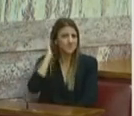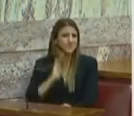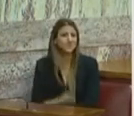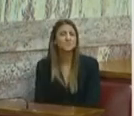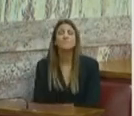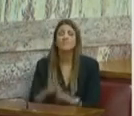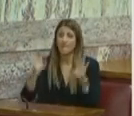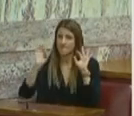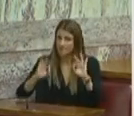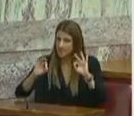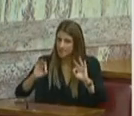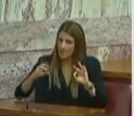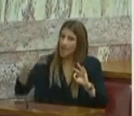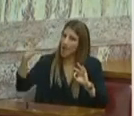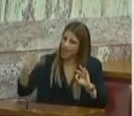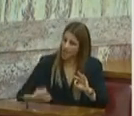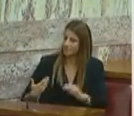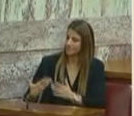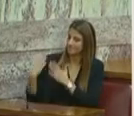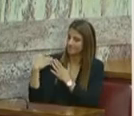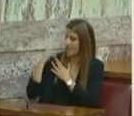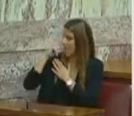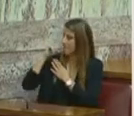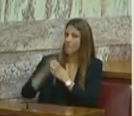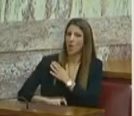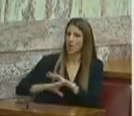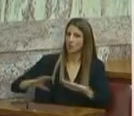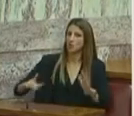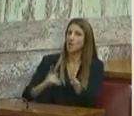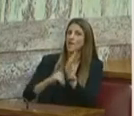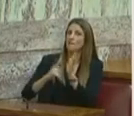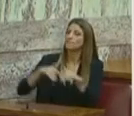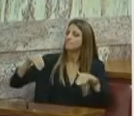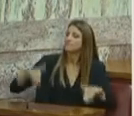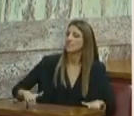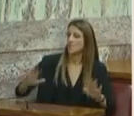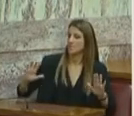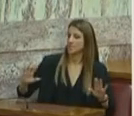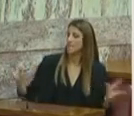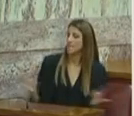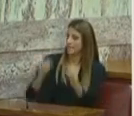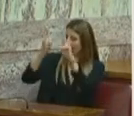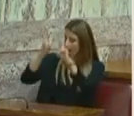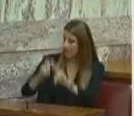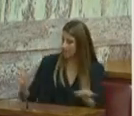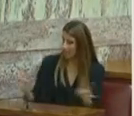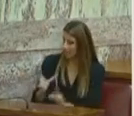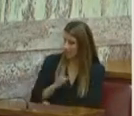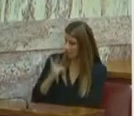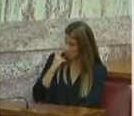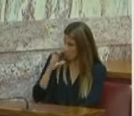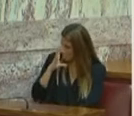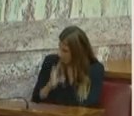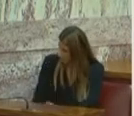Βεβαίως και έχουμε την ηθική υποχρέωση να σεβόμαστε το τεκμήριο της αθωότητος όλων